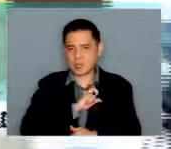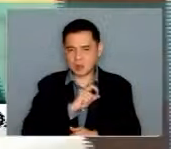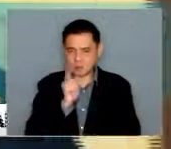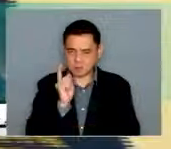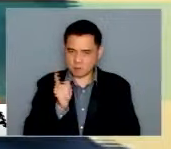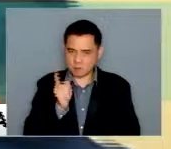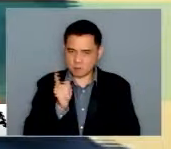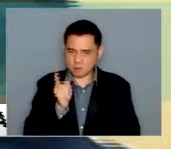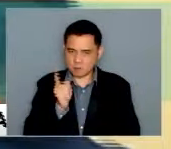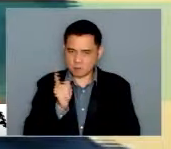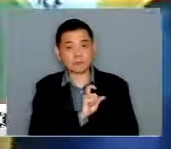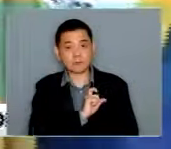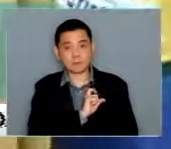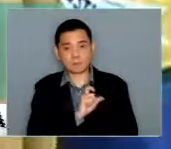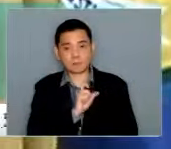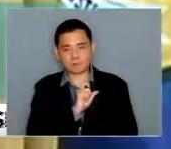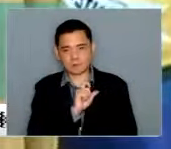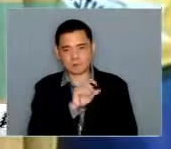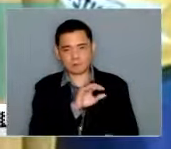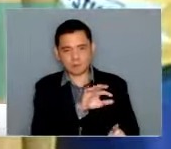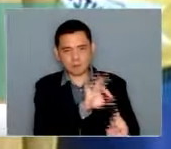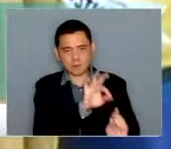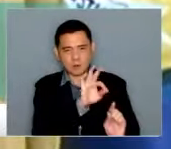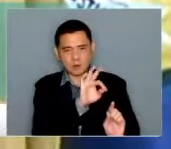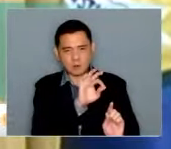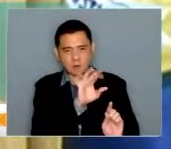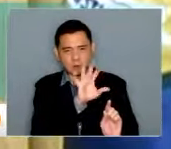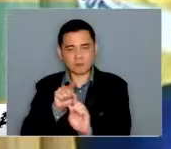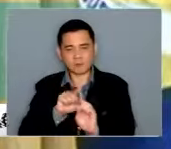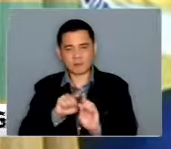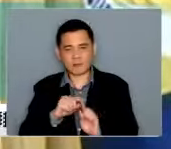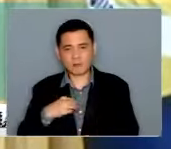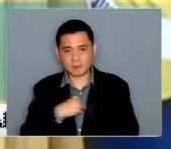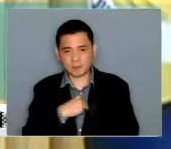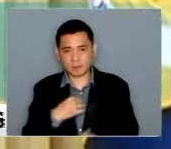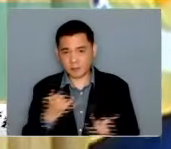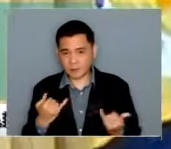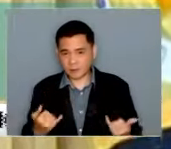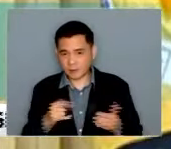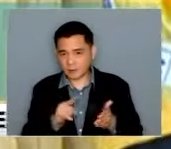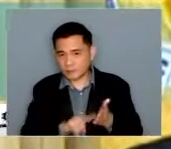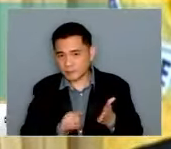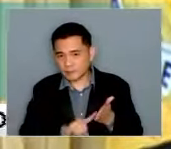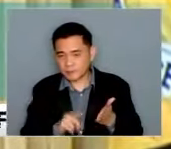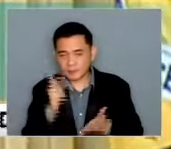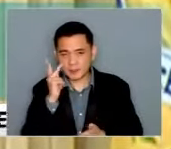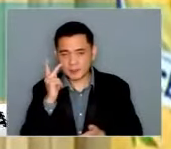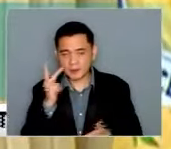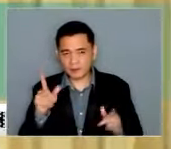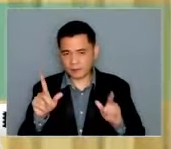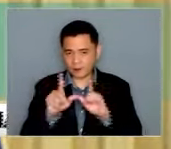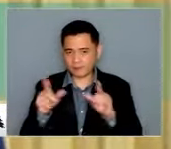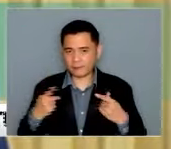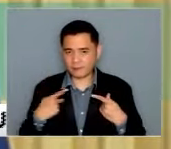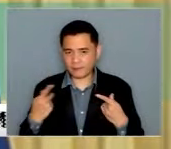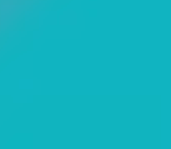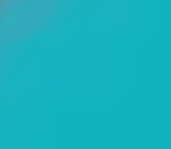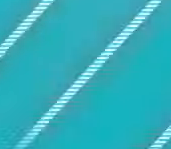na ng PNP ang ilang miyembro ng grupo kaya plano rin nilang silipin kung lisensyado ang mga hawak nitong